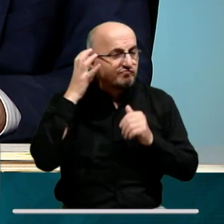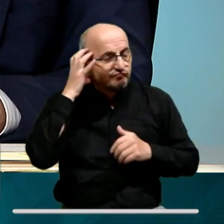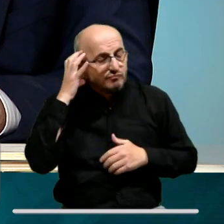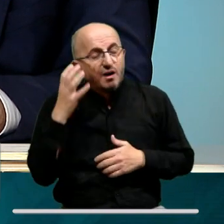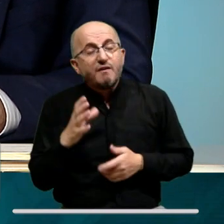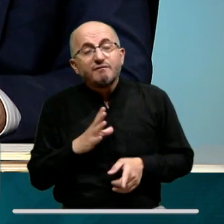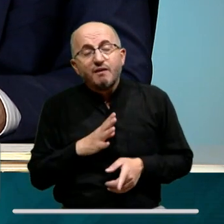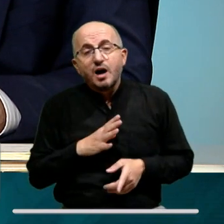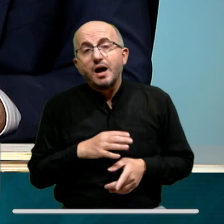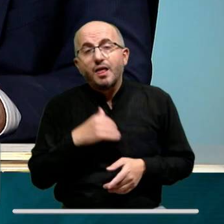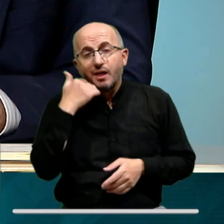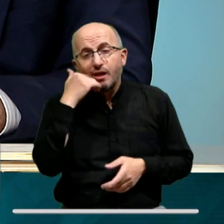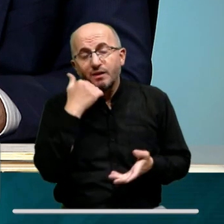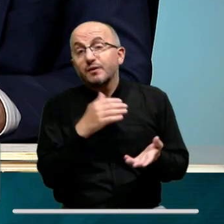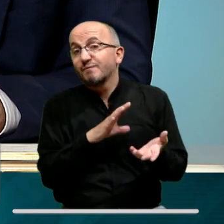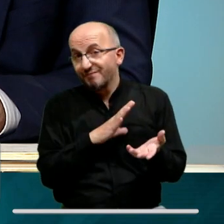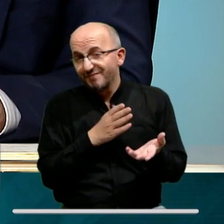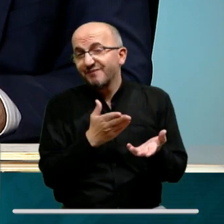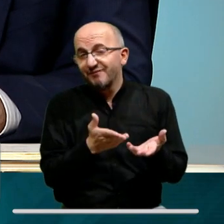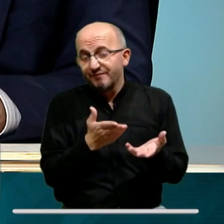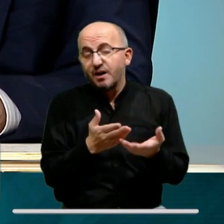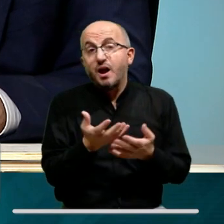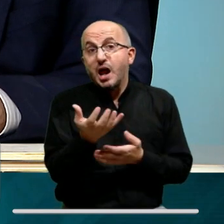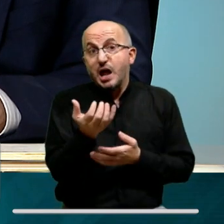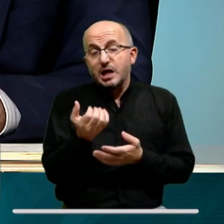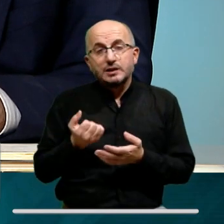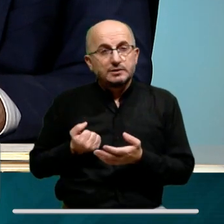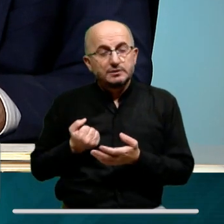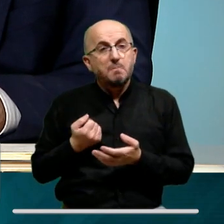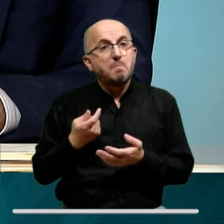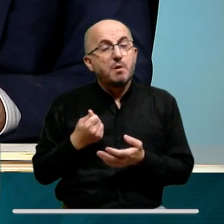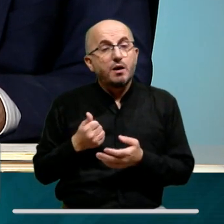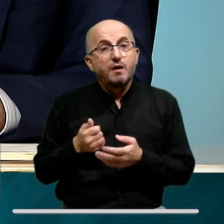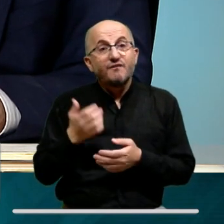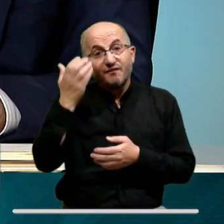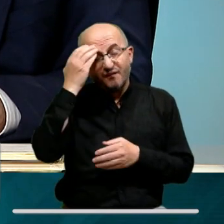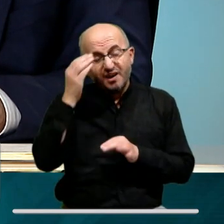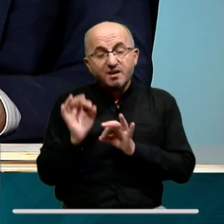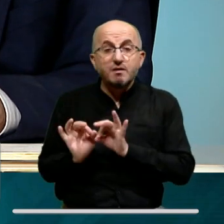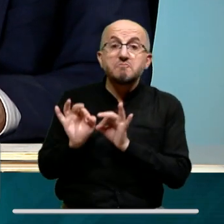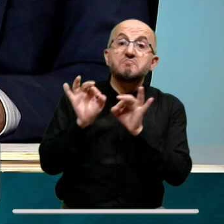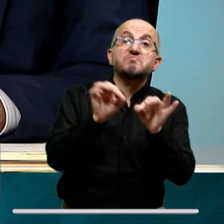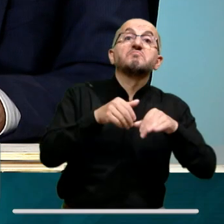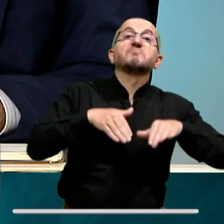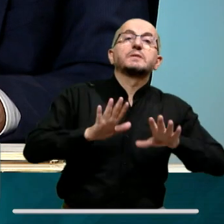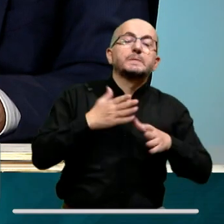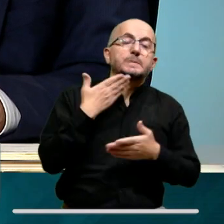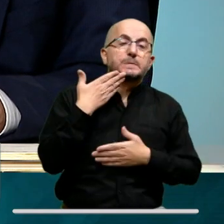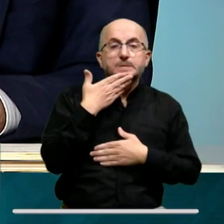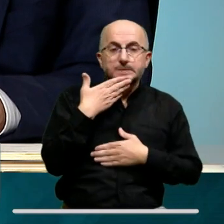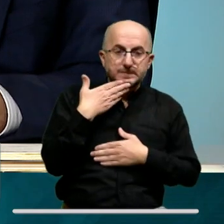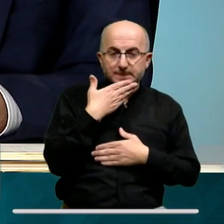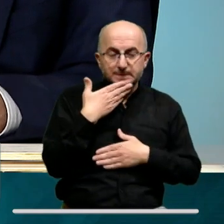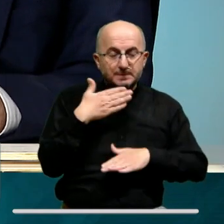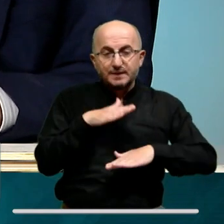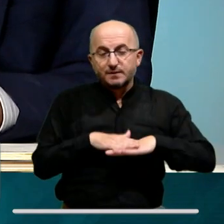tecrübeler var ve aldıklarını yerine ulaştırmayan veya bunu istismar aracı